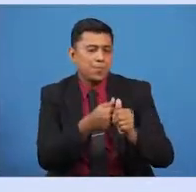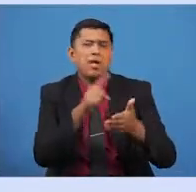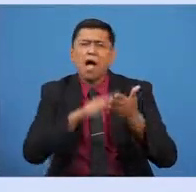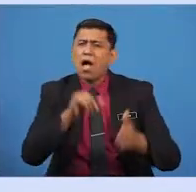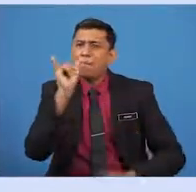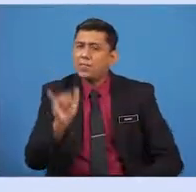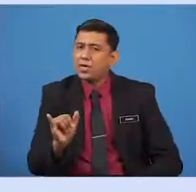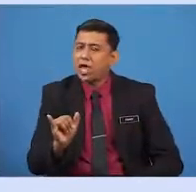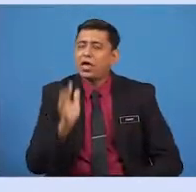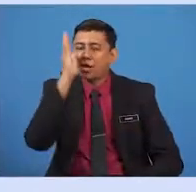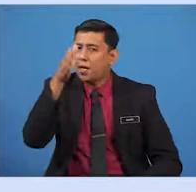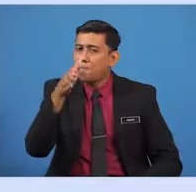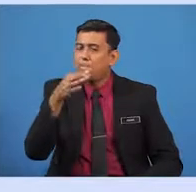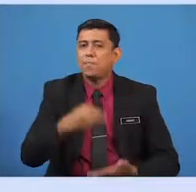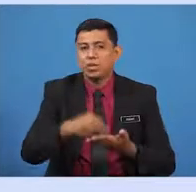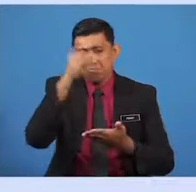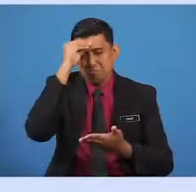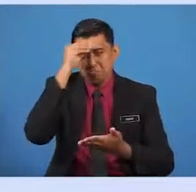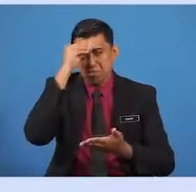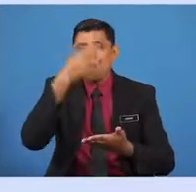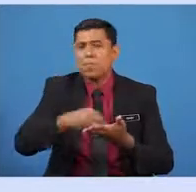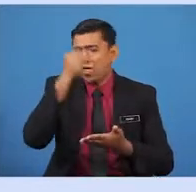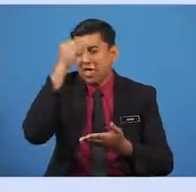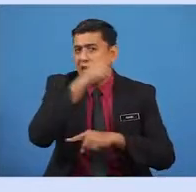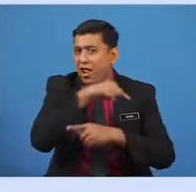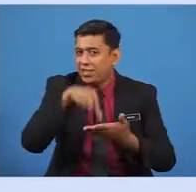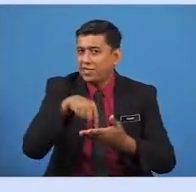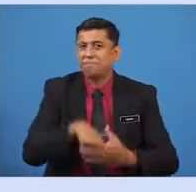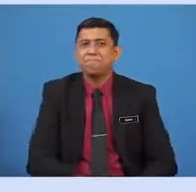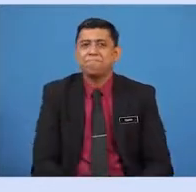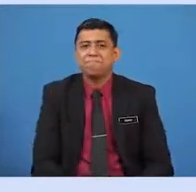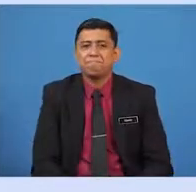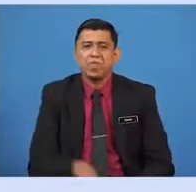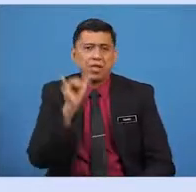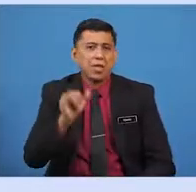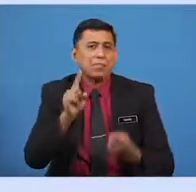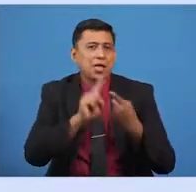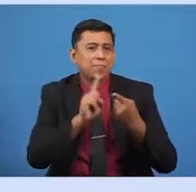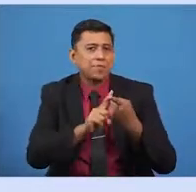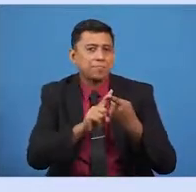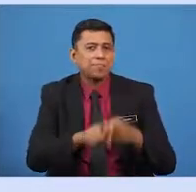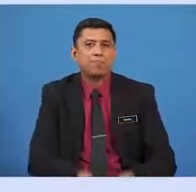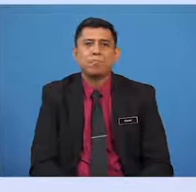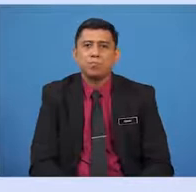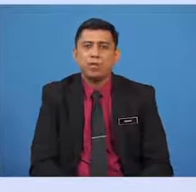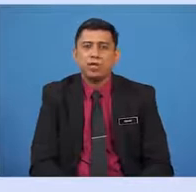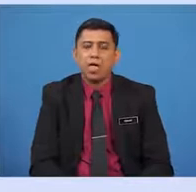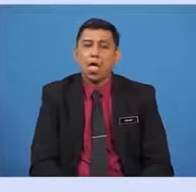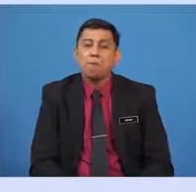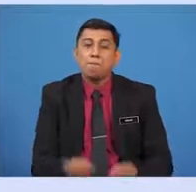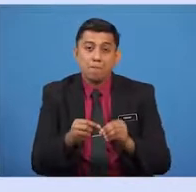yang kita akan belajar untuk sesi pembelajaran hari ini. Yang pertama,